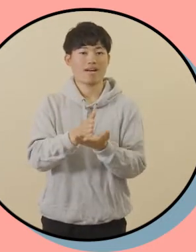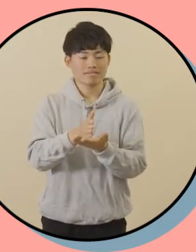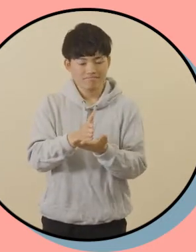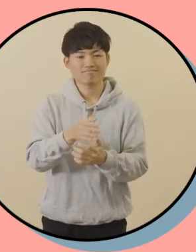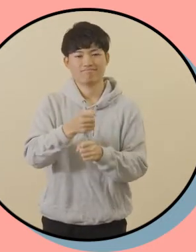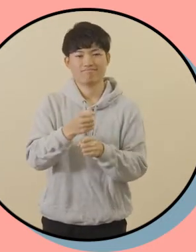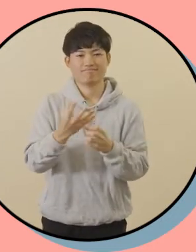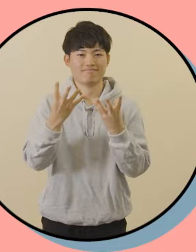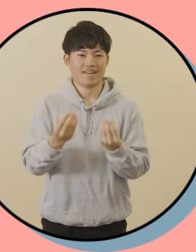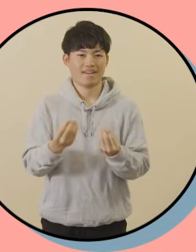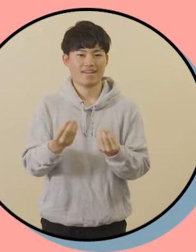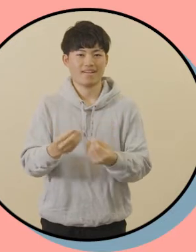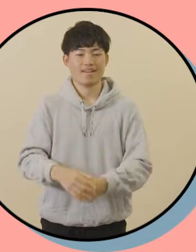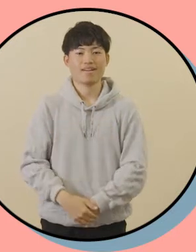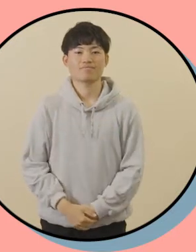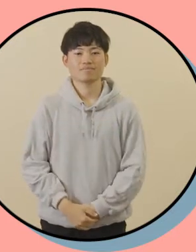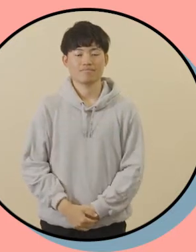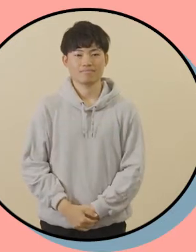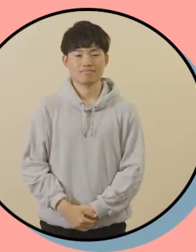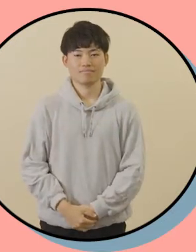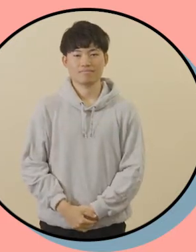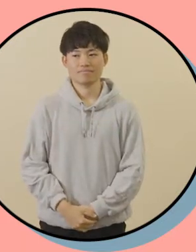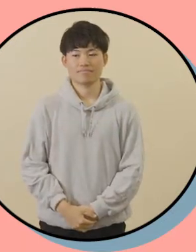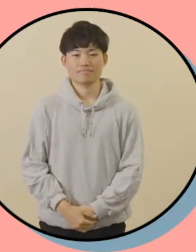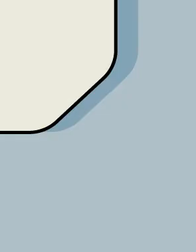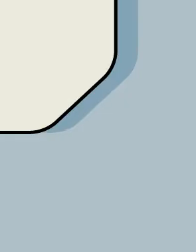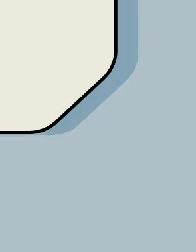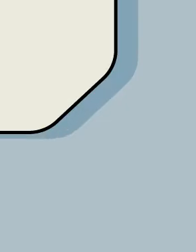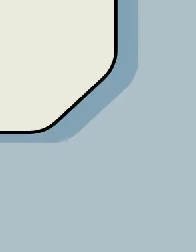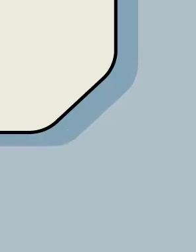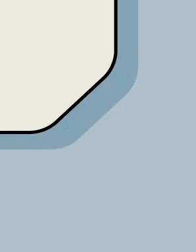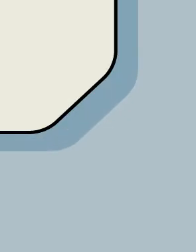しまうという物語を作りました。